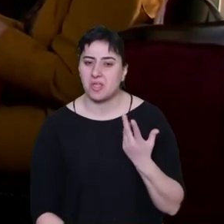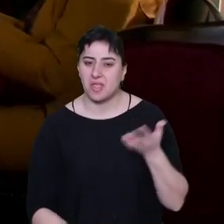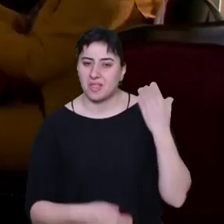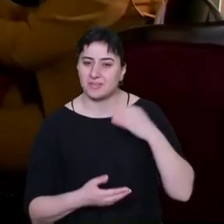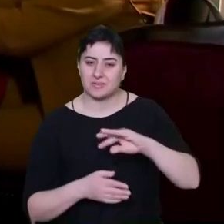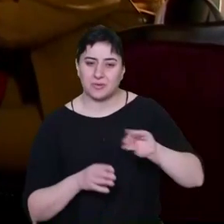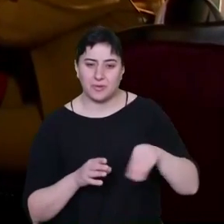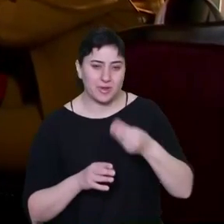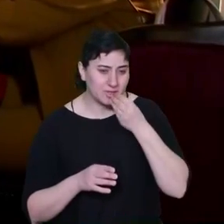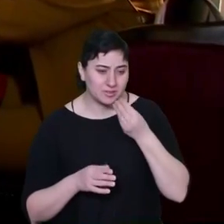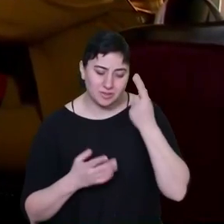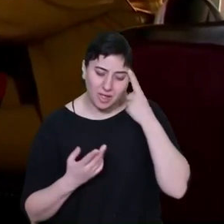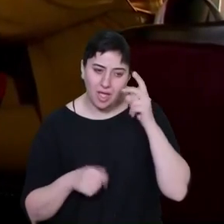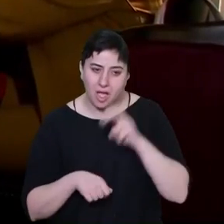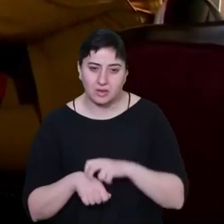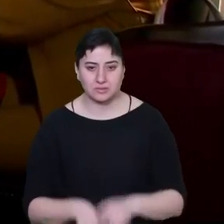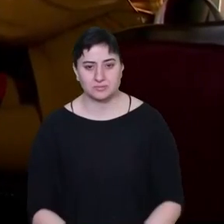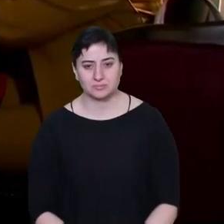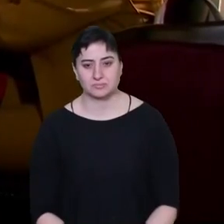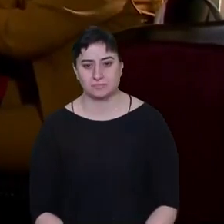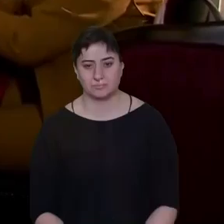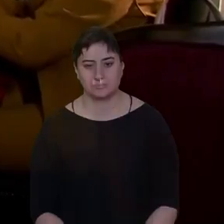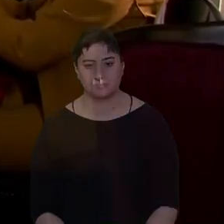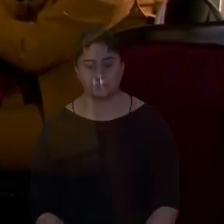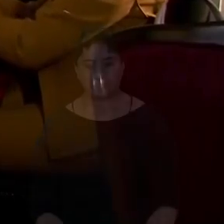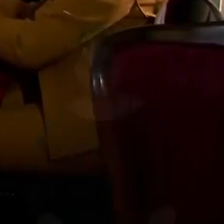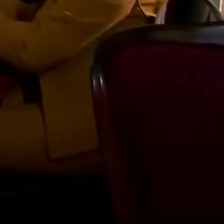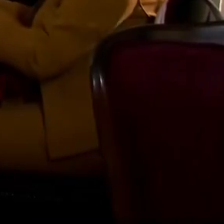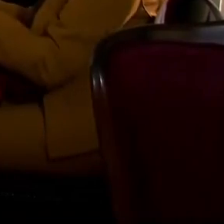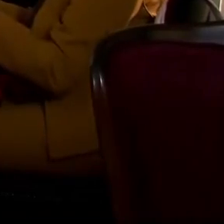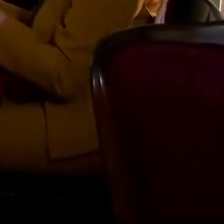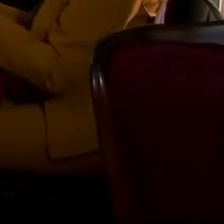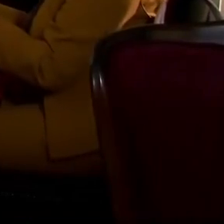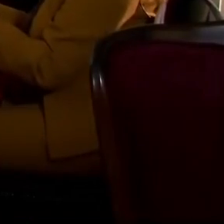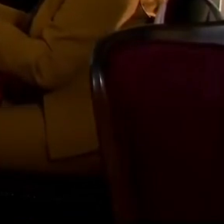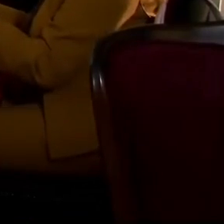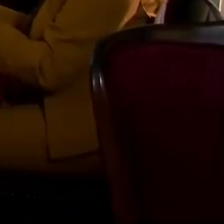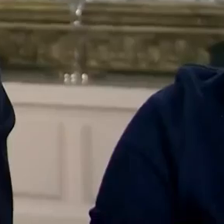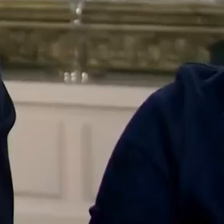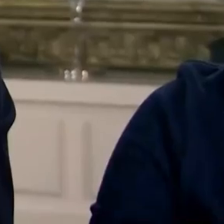böyle ekmeği bandıra bandıra yendim biliyorsun ya. Şevval'in korkusundan yiyemiyor.